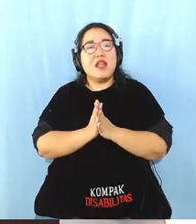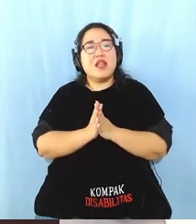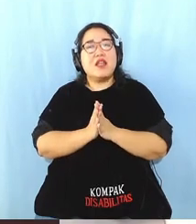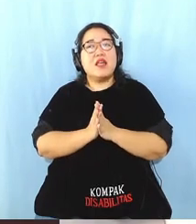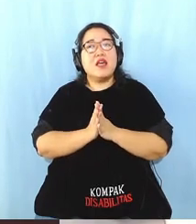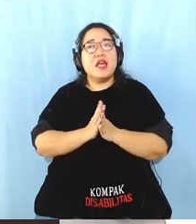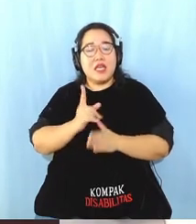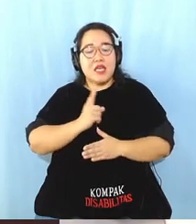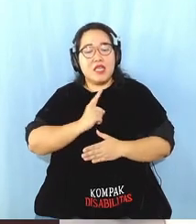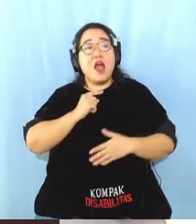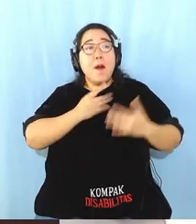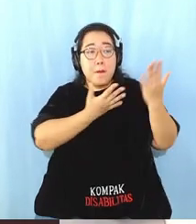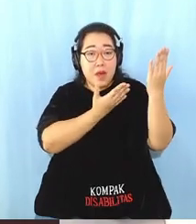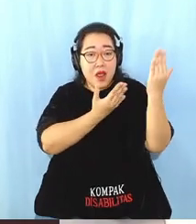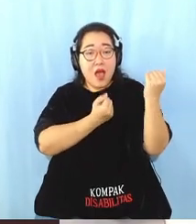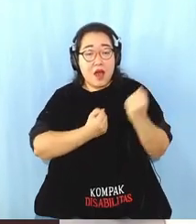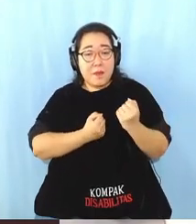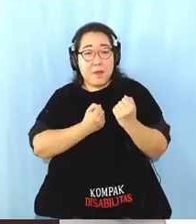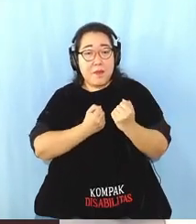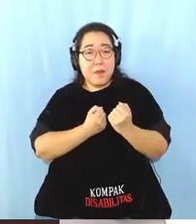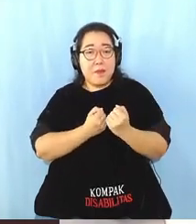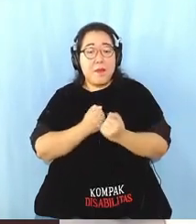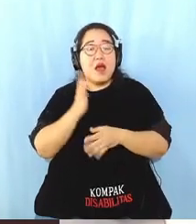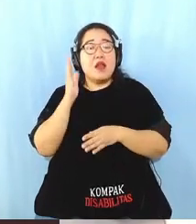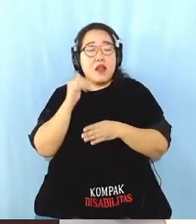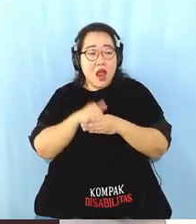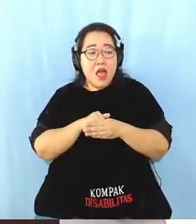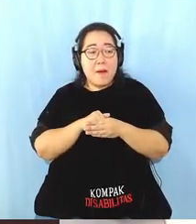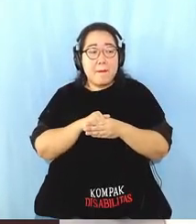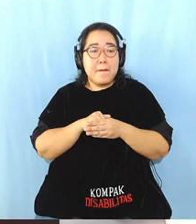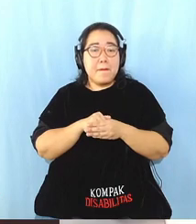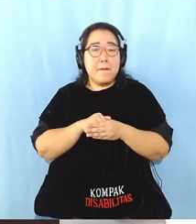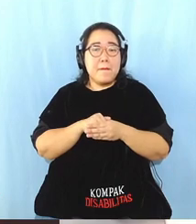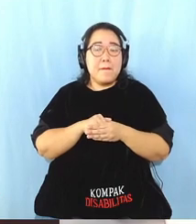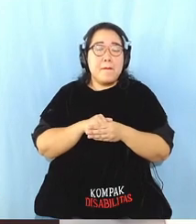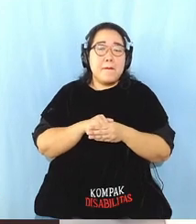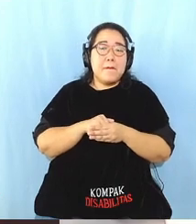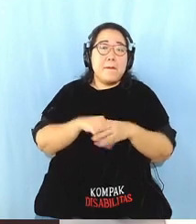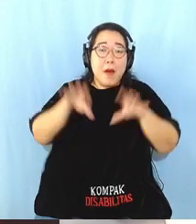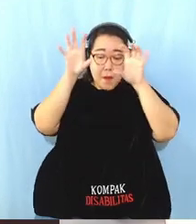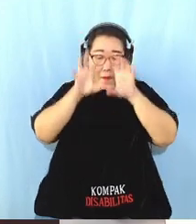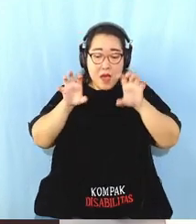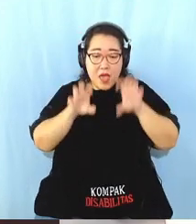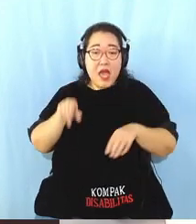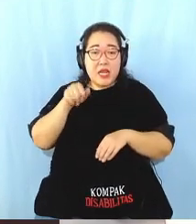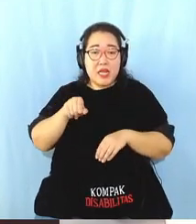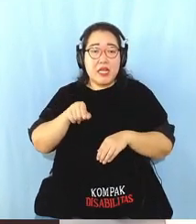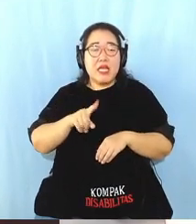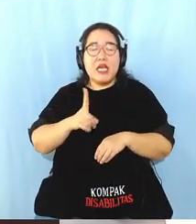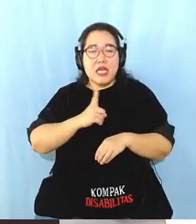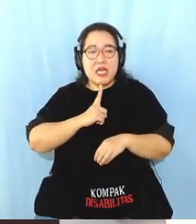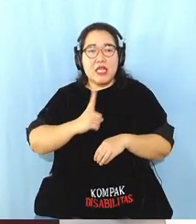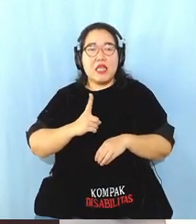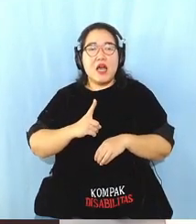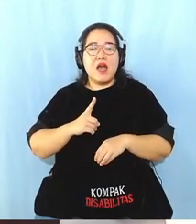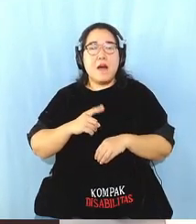meneguhkan iman kita. Yesuslah sang penyelamat kita. Apapun tantangan yang kita